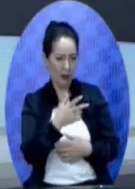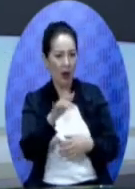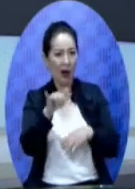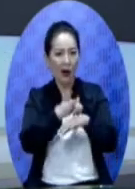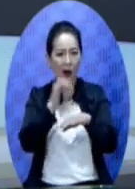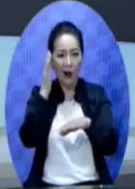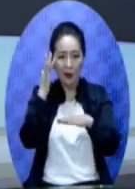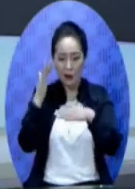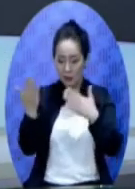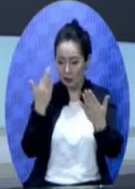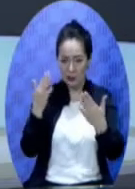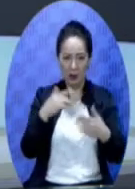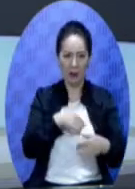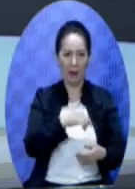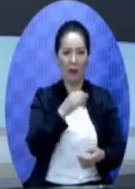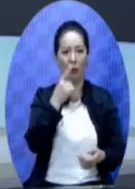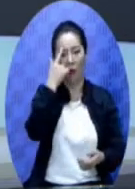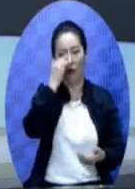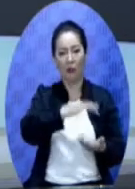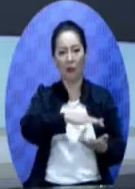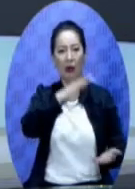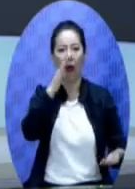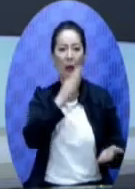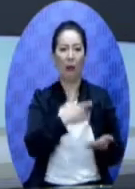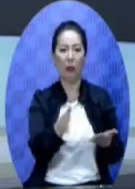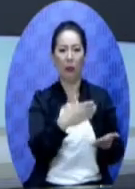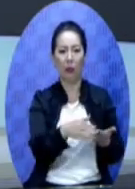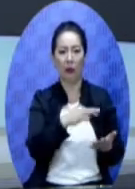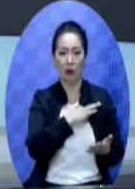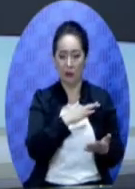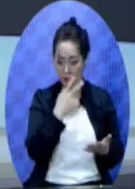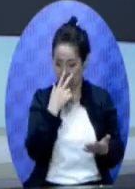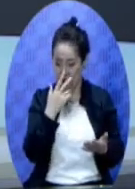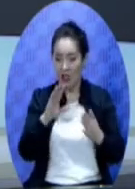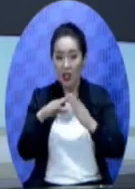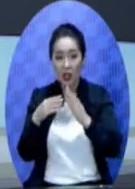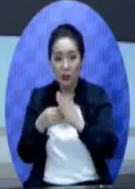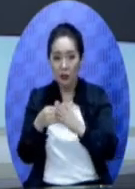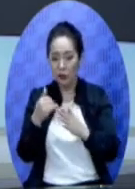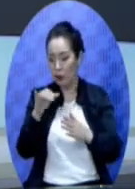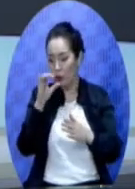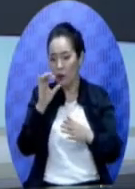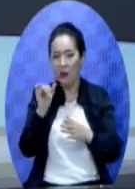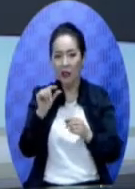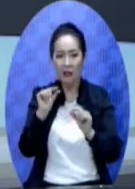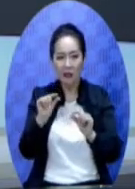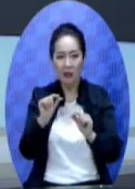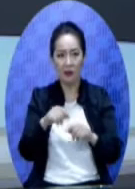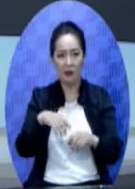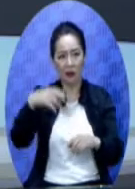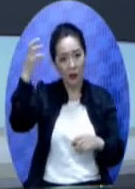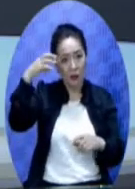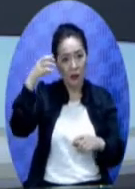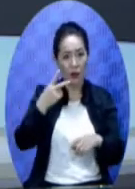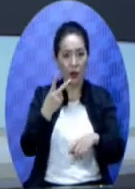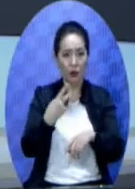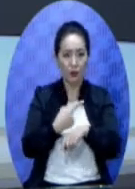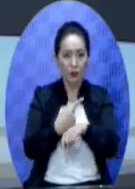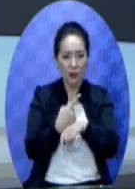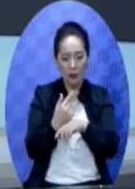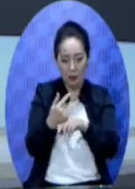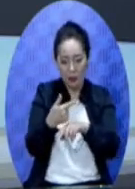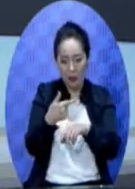тоо. Энэ байдлыг өөрчилж айл өрхөр усаа хэрхэн хэмнэж болох талаар бид сурвалжллаа. Нэг л жишээ дурдхад та шүршүр торох хугацаагаа 2 минутаар